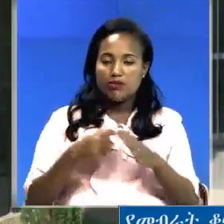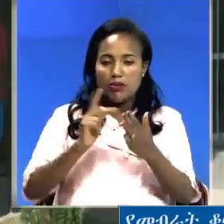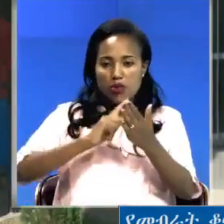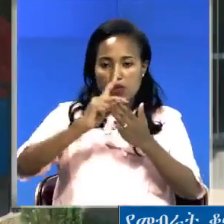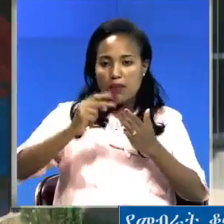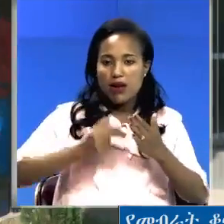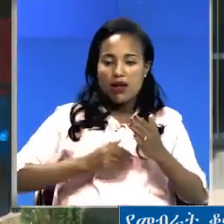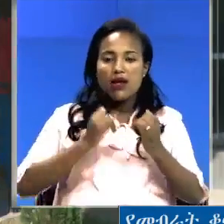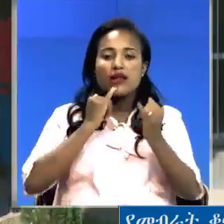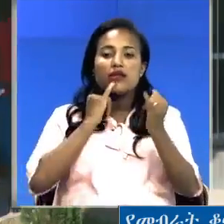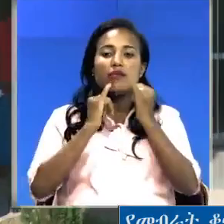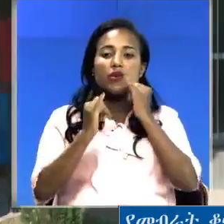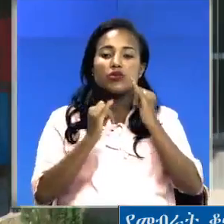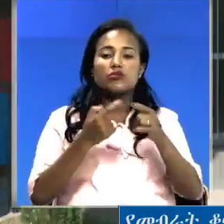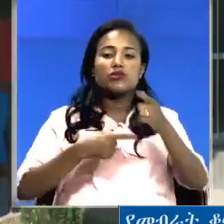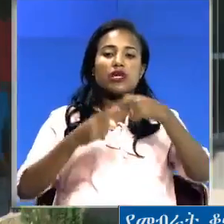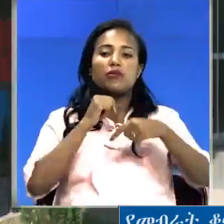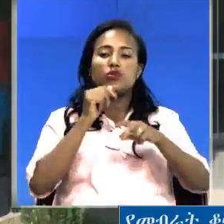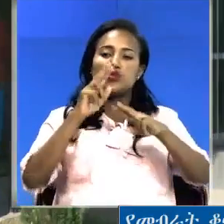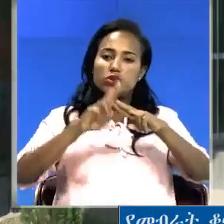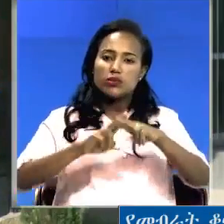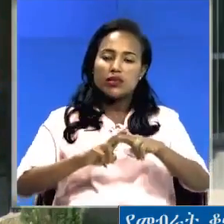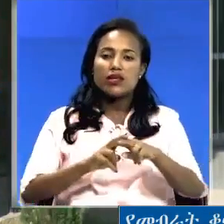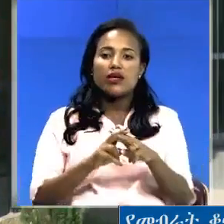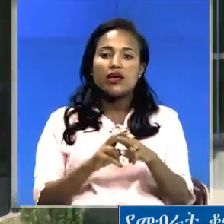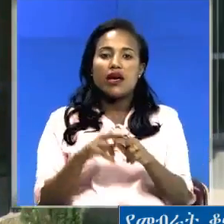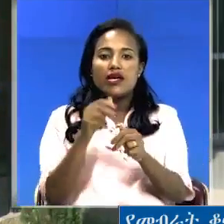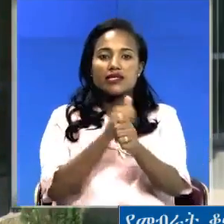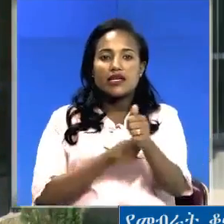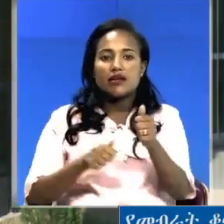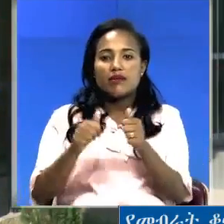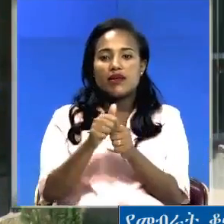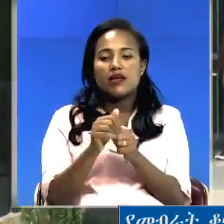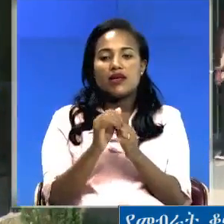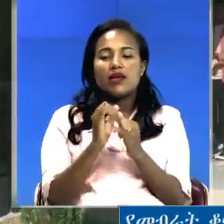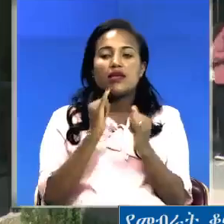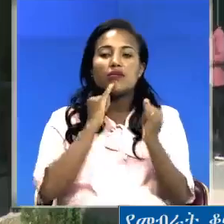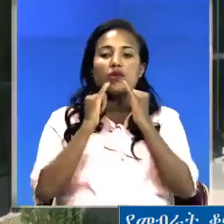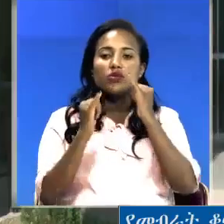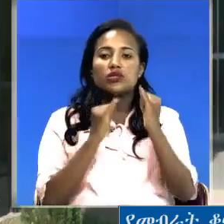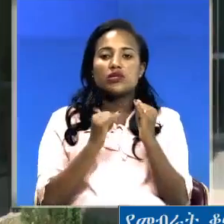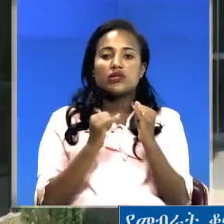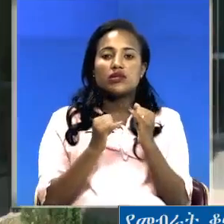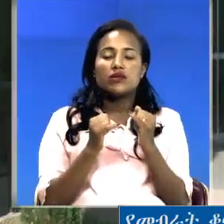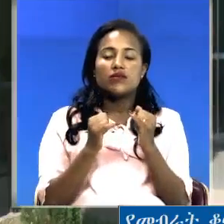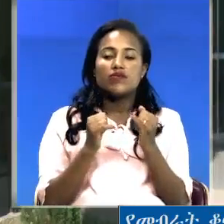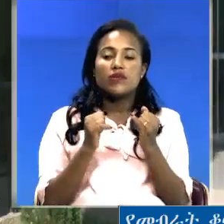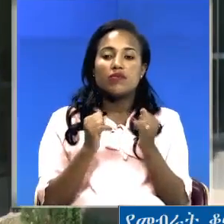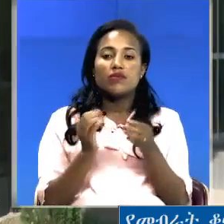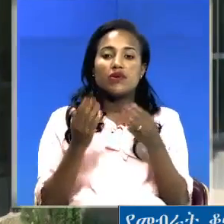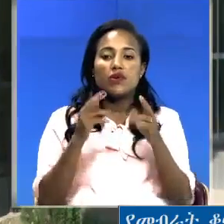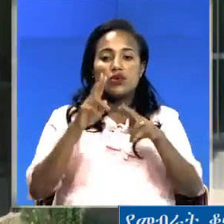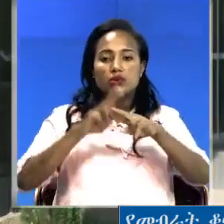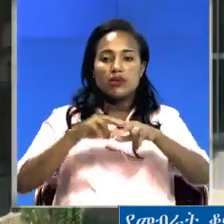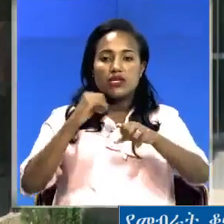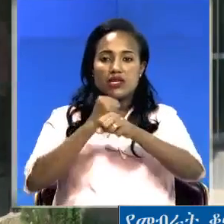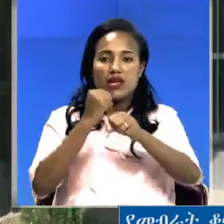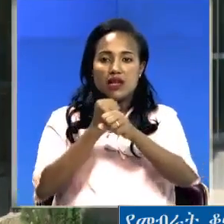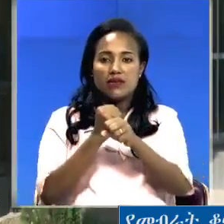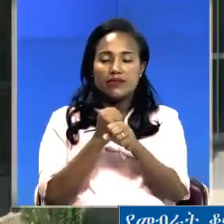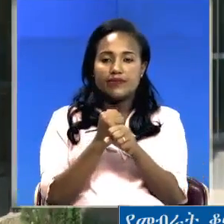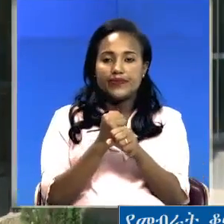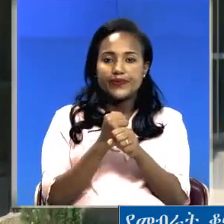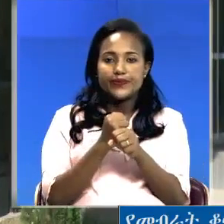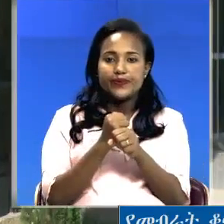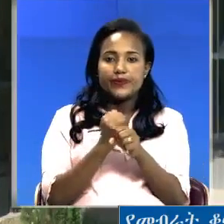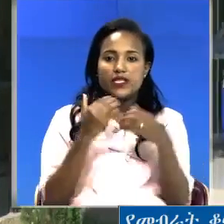ደንበኞቹም ሳይመጡ ቁጭ ብለን አስቀድመን የደንበኞቹ ቢል እንዲለቅላቸው ኤክሴፕሽን ላይ ቁጭ ብለን እየሰራንበት